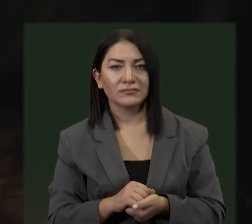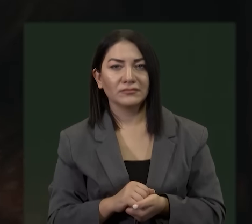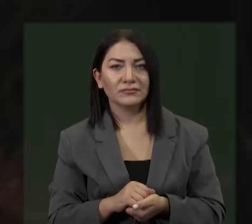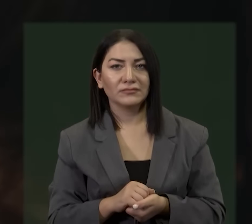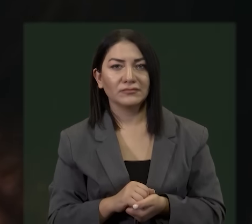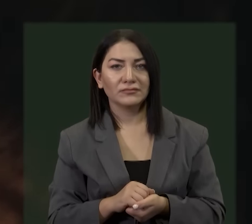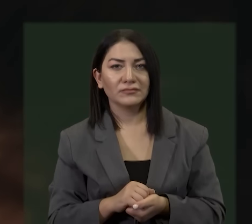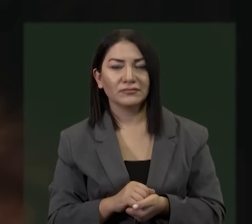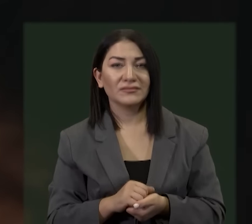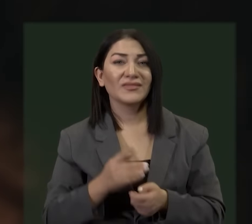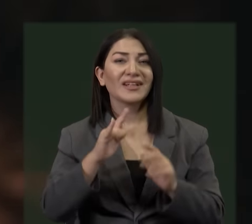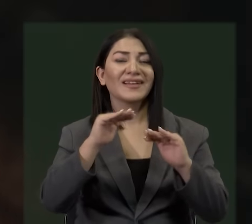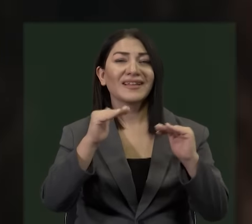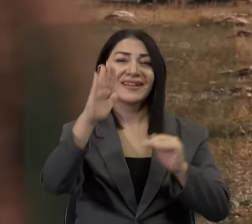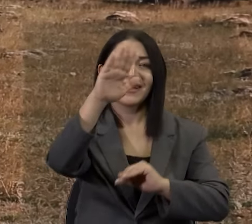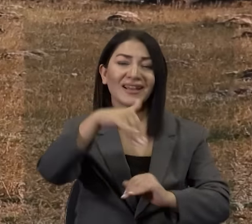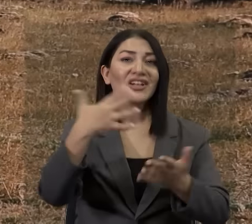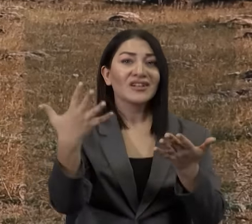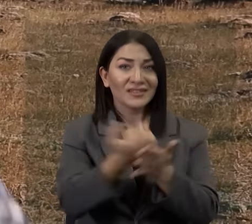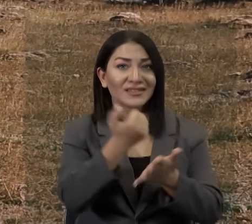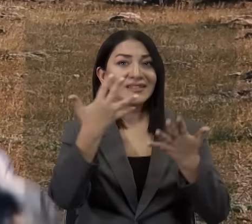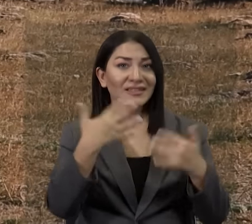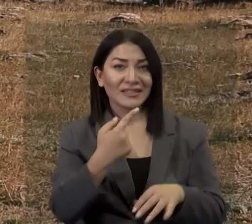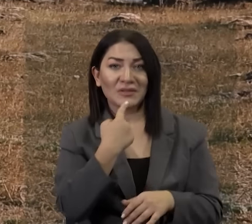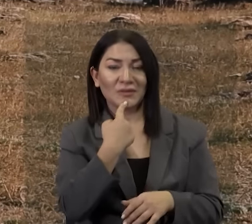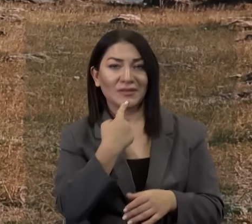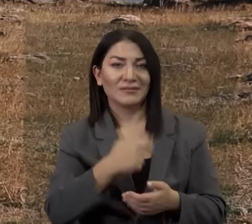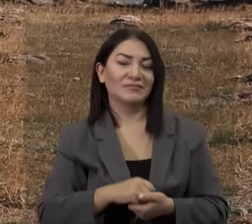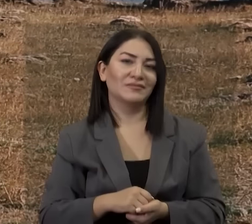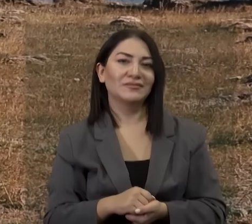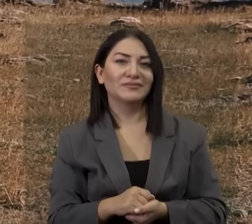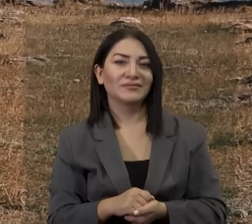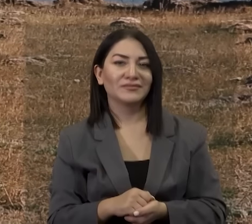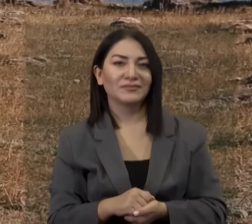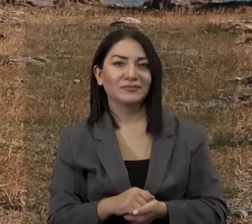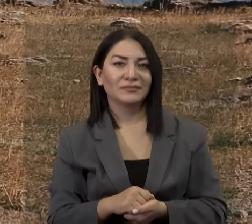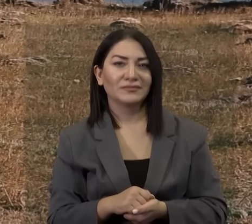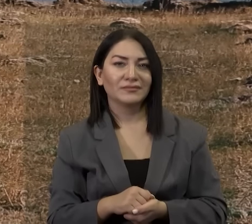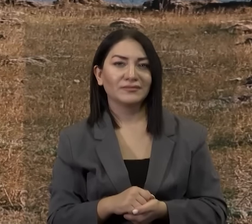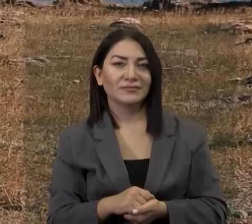Կարծես սա։ Երեխեք, եկեք գտել եմ։